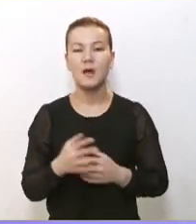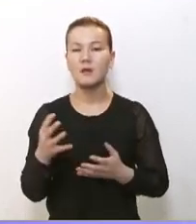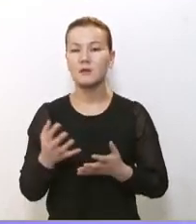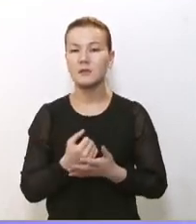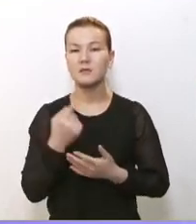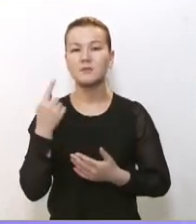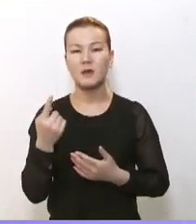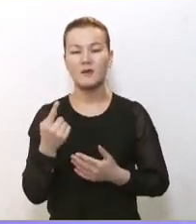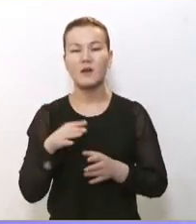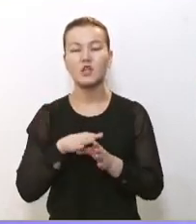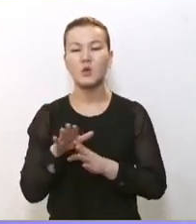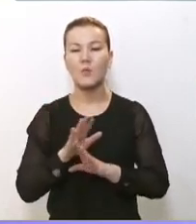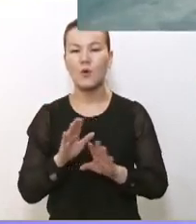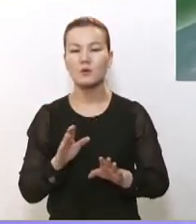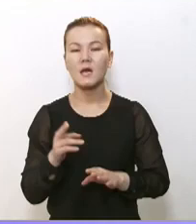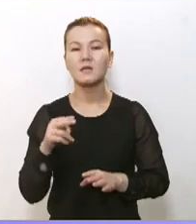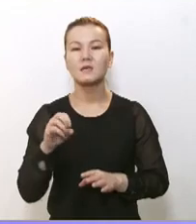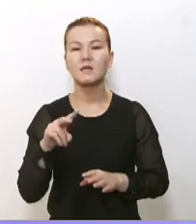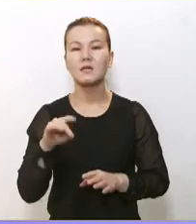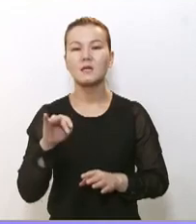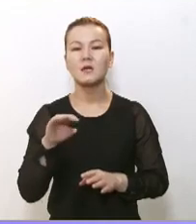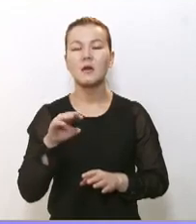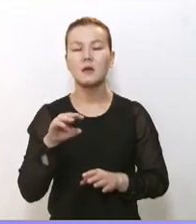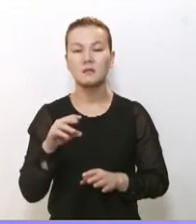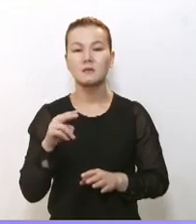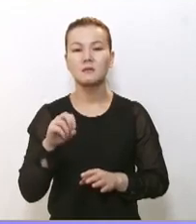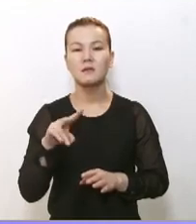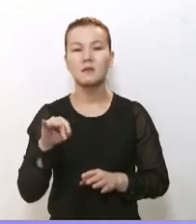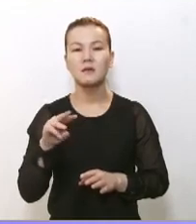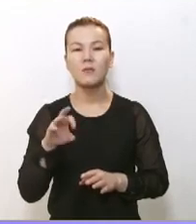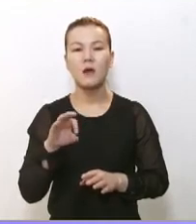Найти первое неполное делимое.